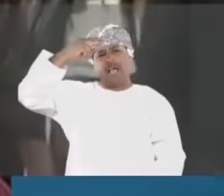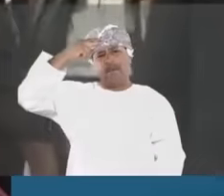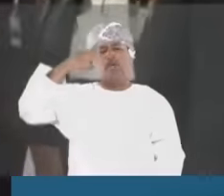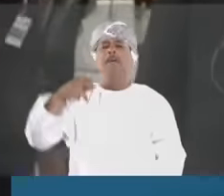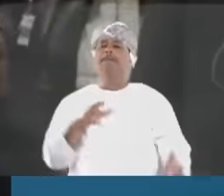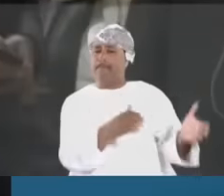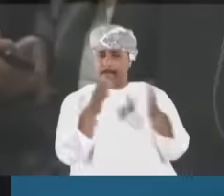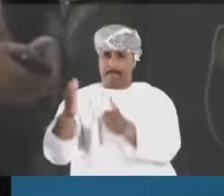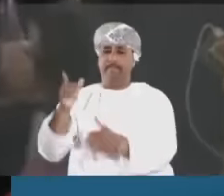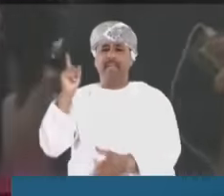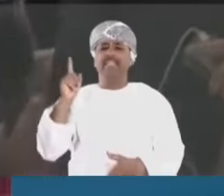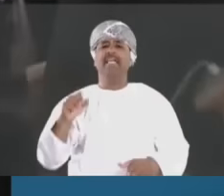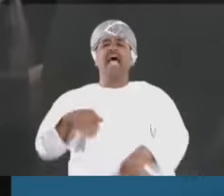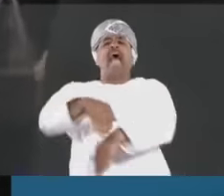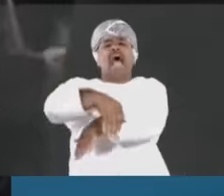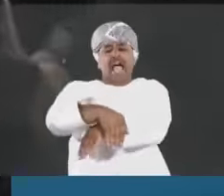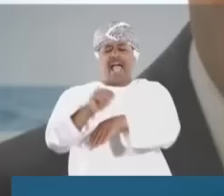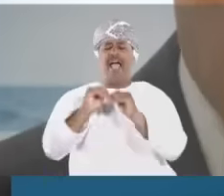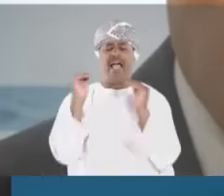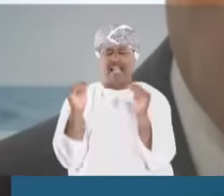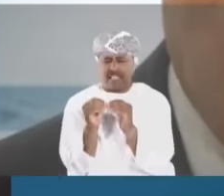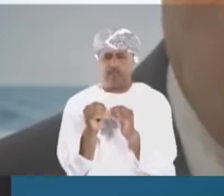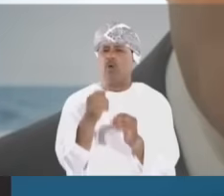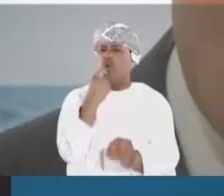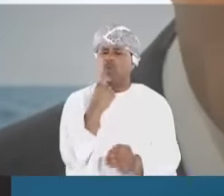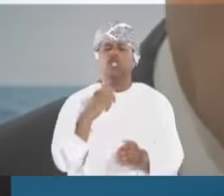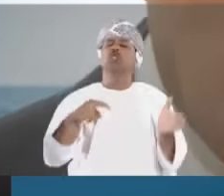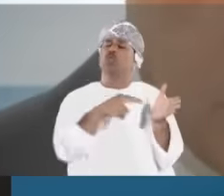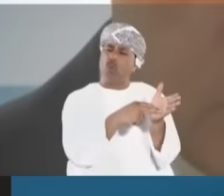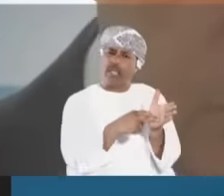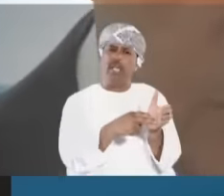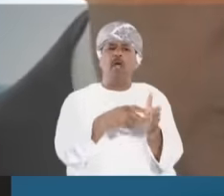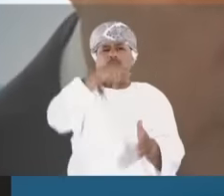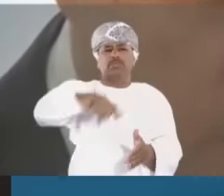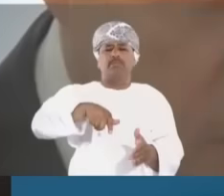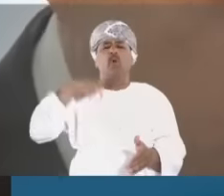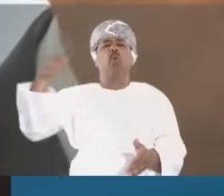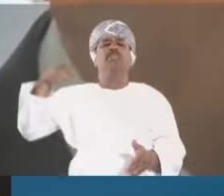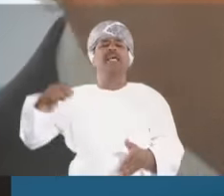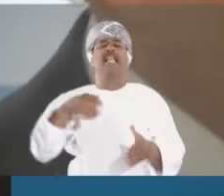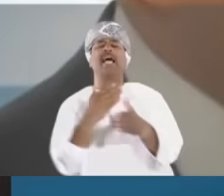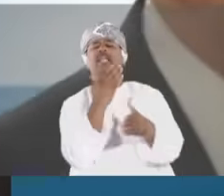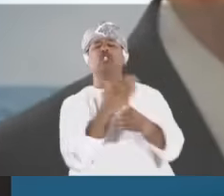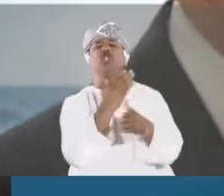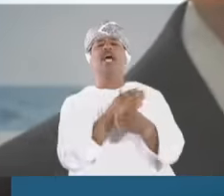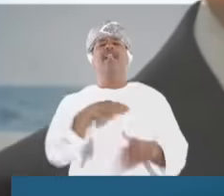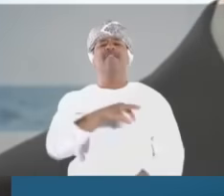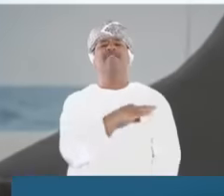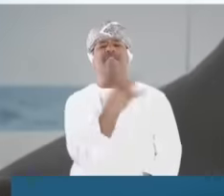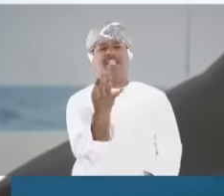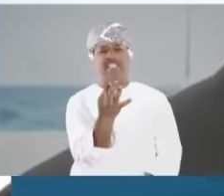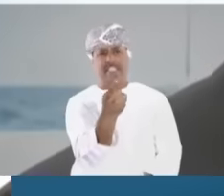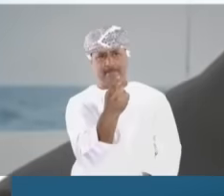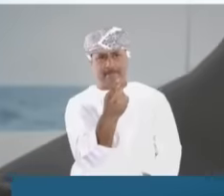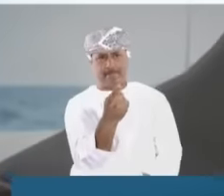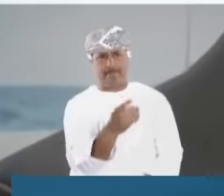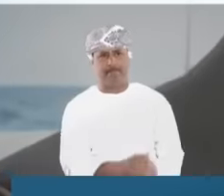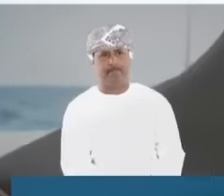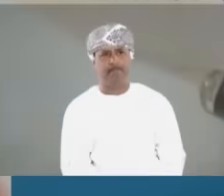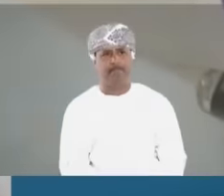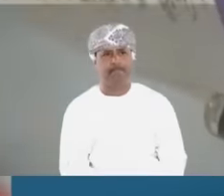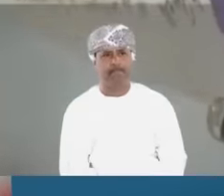ولم تشمل حزب الاتحاد الديمقراطي الكردي السوري حسب تصريح وزير الخارجية الفرنسي لوران فابيوس.